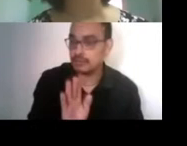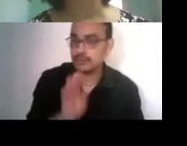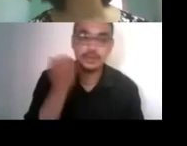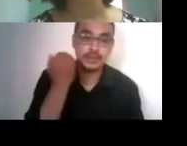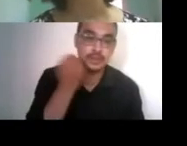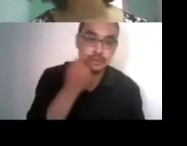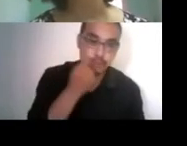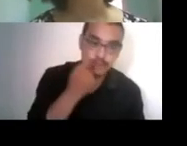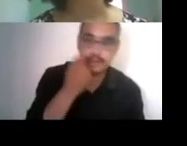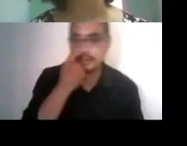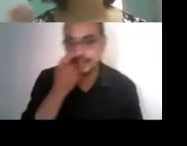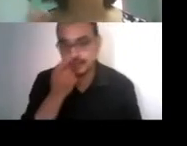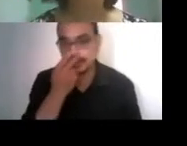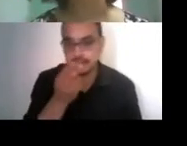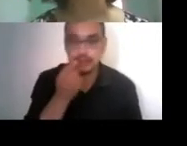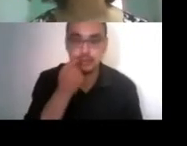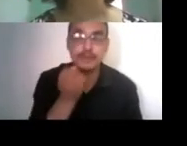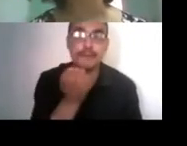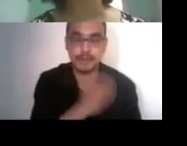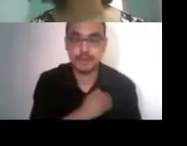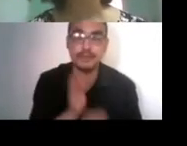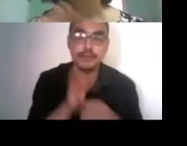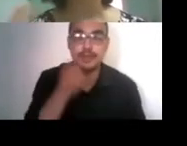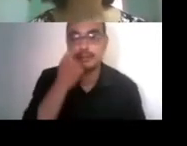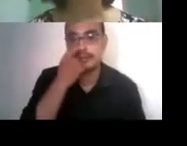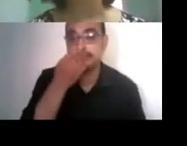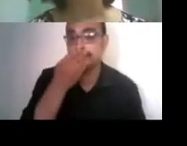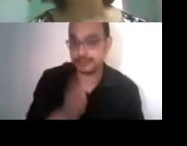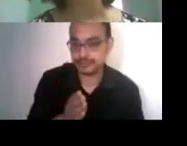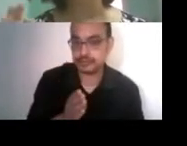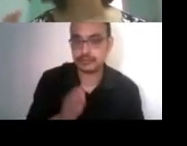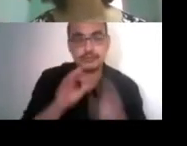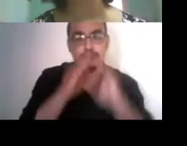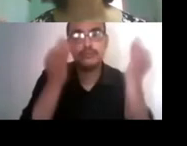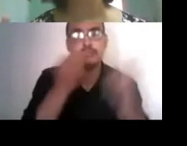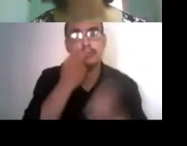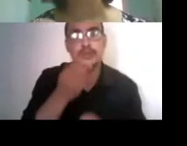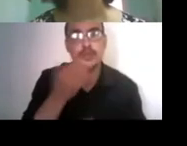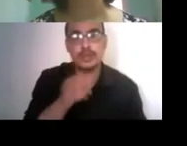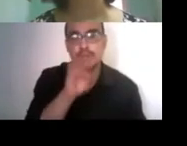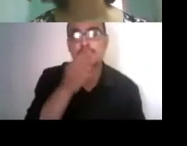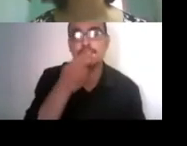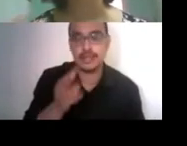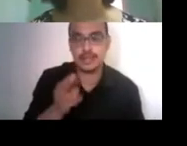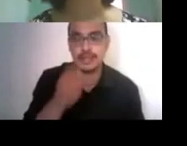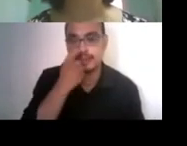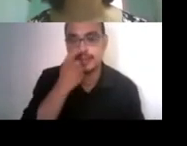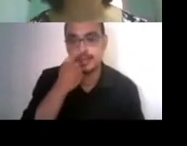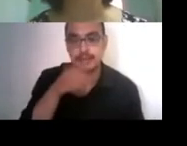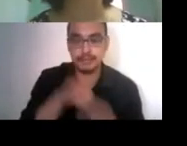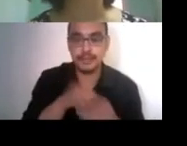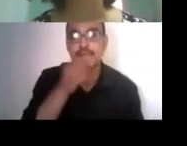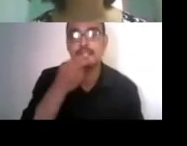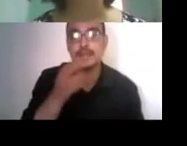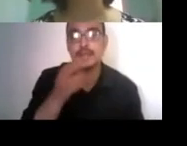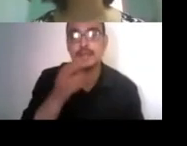हकमा हेर्ने हो भने पुरुषलाई भन्दा महिलालाई बढी हुन्छ, र संसारैभरि हेर्दा हरेक 3 महिलामा 1 महिलालाई चाहिँ घरेलु हिंसा